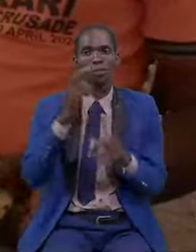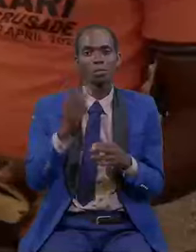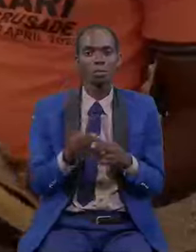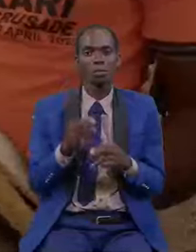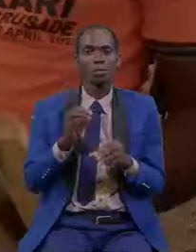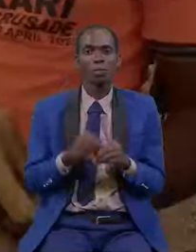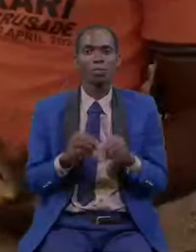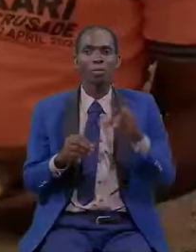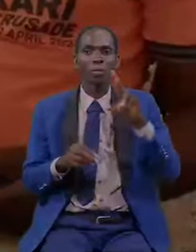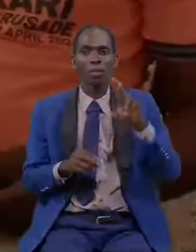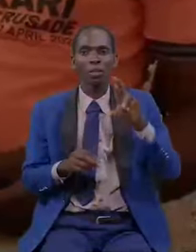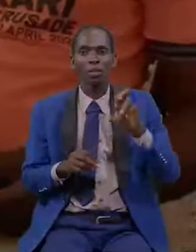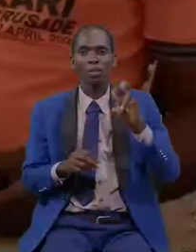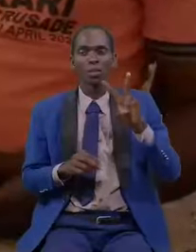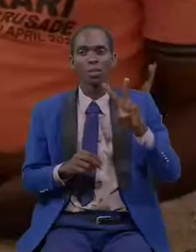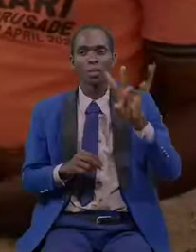Apocalypse